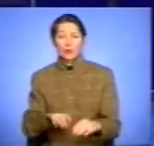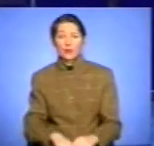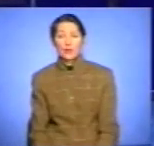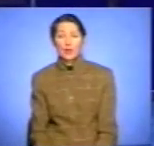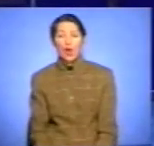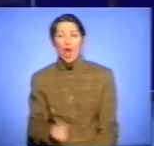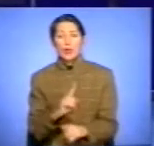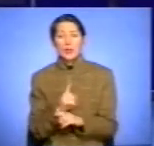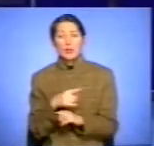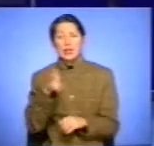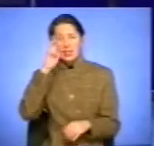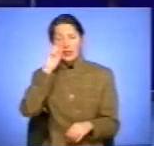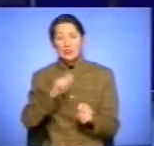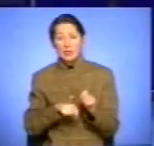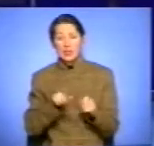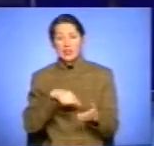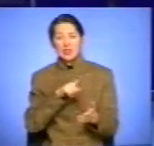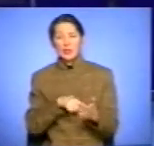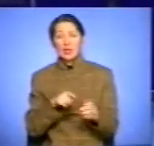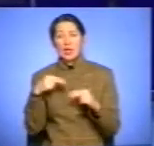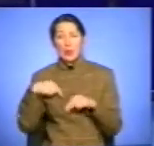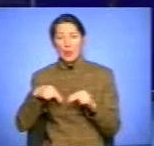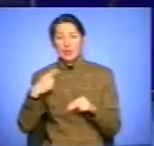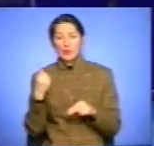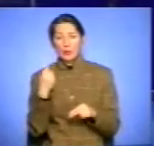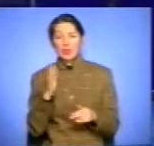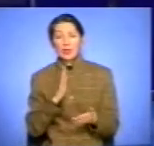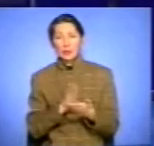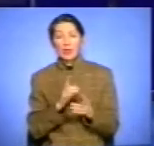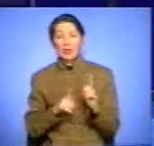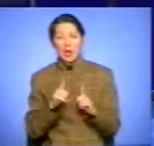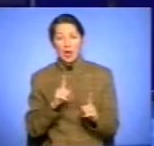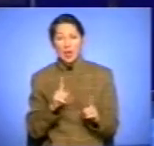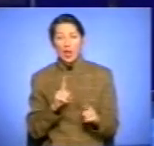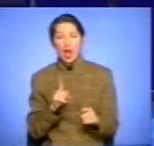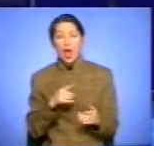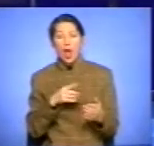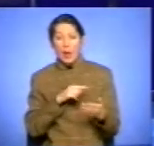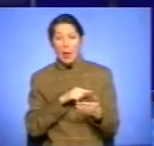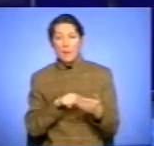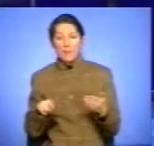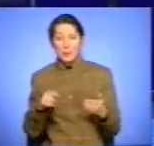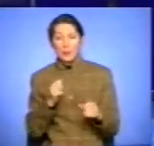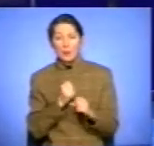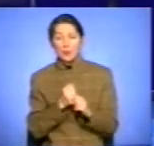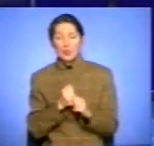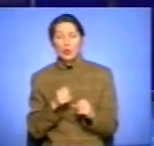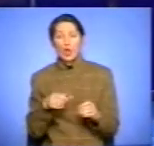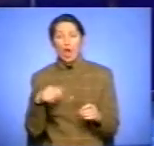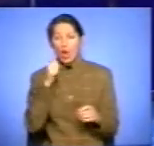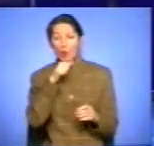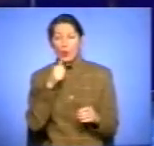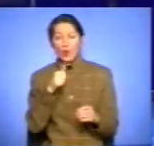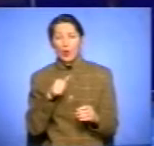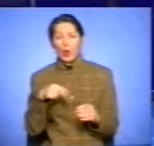у Тернопільській державній інспекції з питань праці в області відбулася нарада на якій підбили підсумки роботи у 2012 році